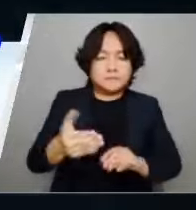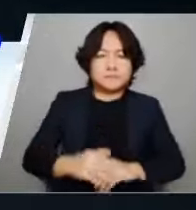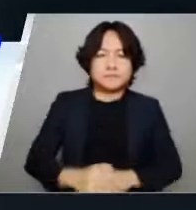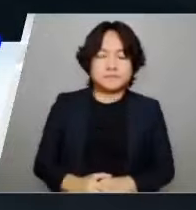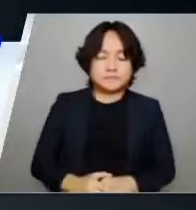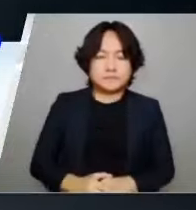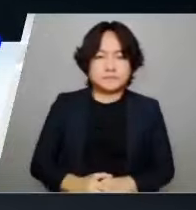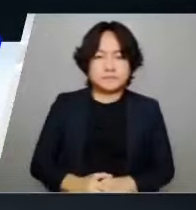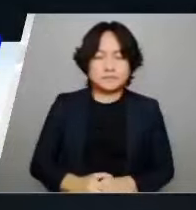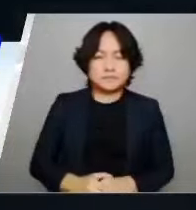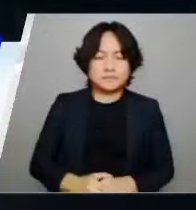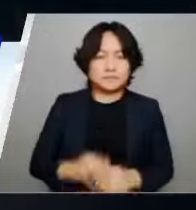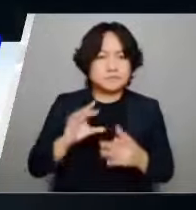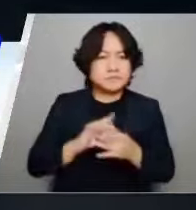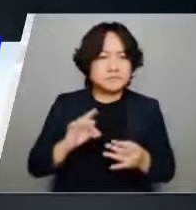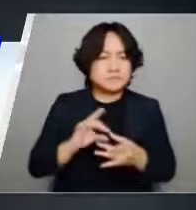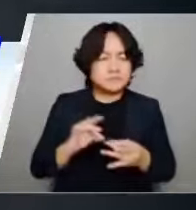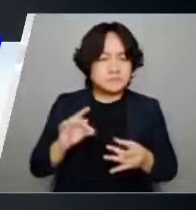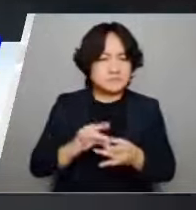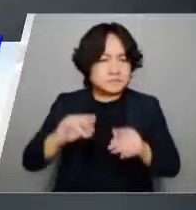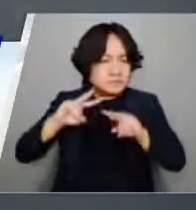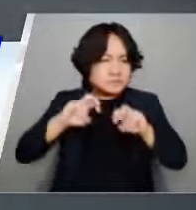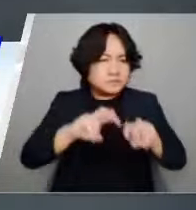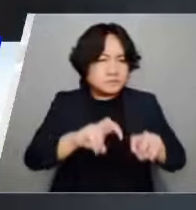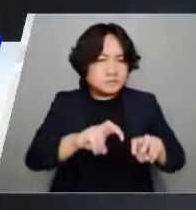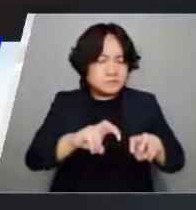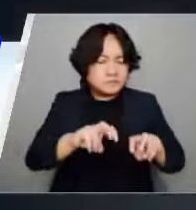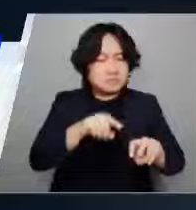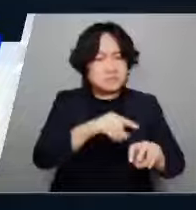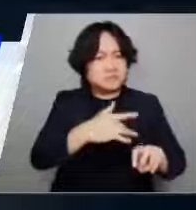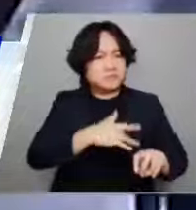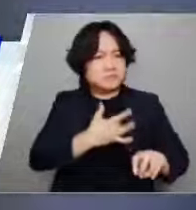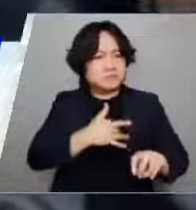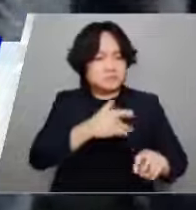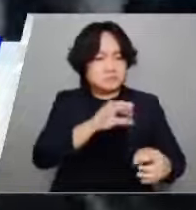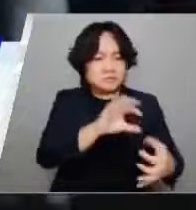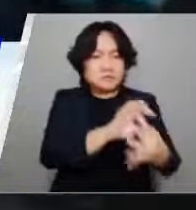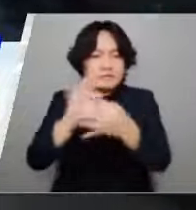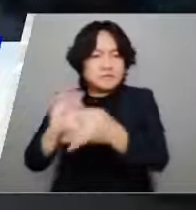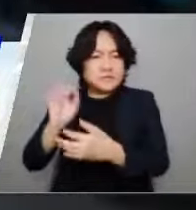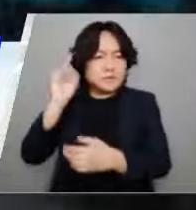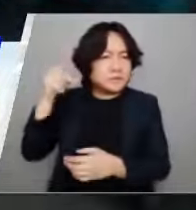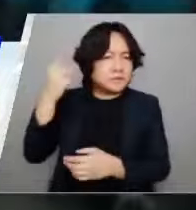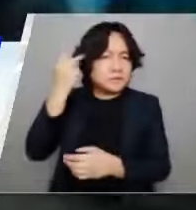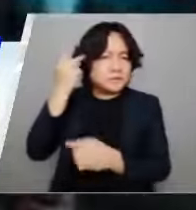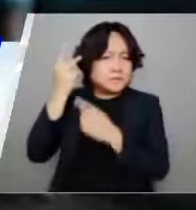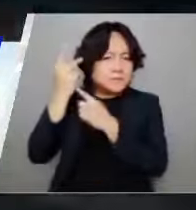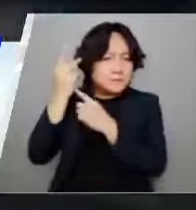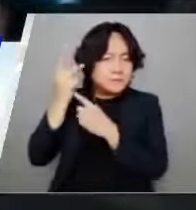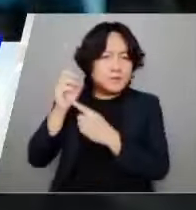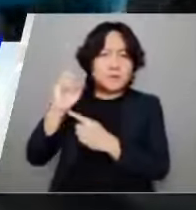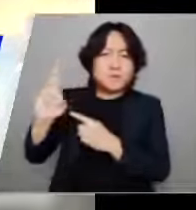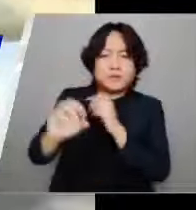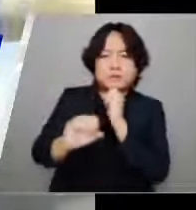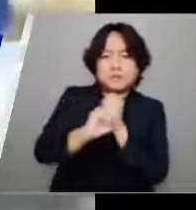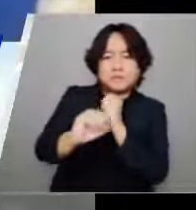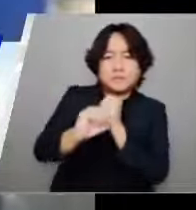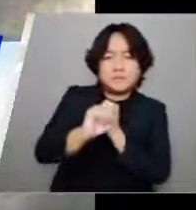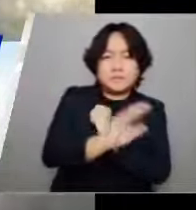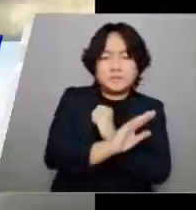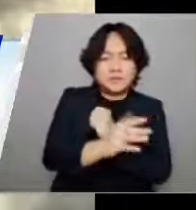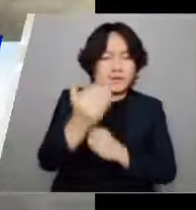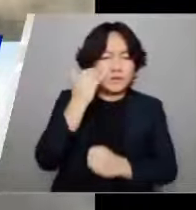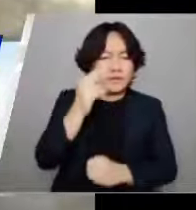Imbestigador posibleng may kinalaman ang pagpatay sa pulitika o kaya sa shame campaign ni Halili kontra k